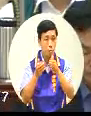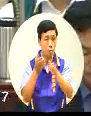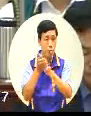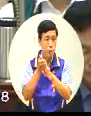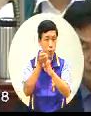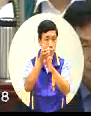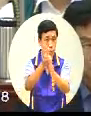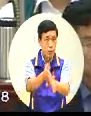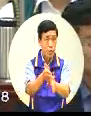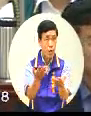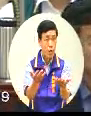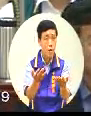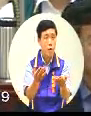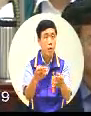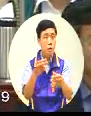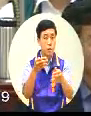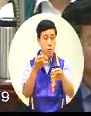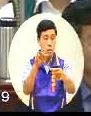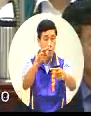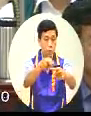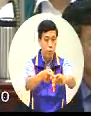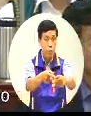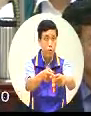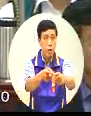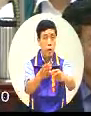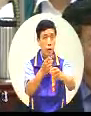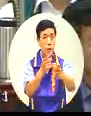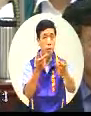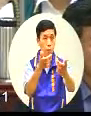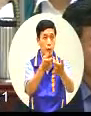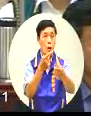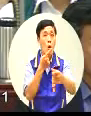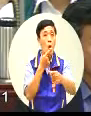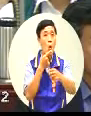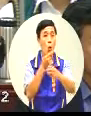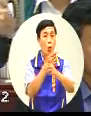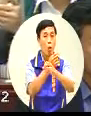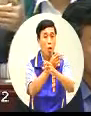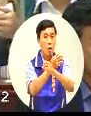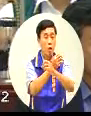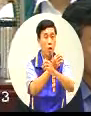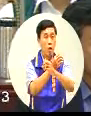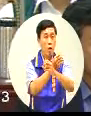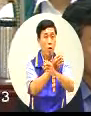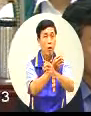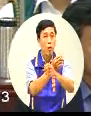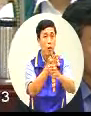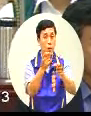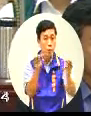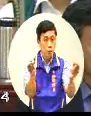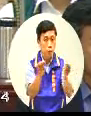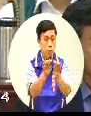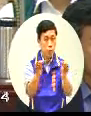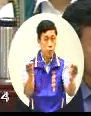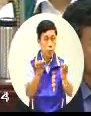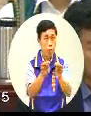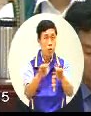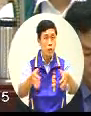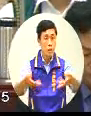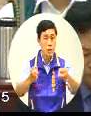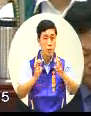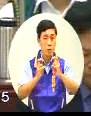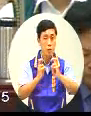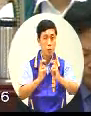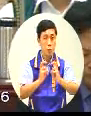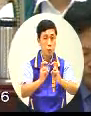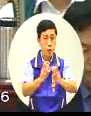作，然后转到我们路口的部分，然后配合绿灯延长或是红灯缩短的部分，那这样轻轨就可以优先通过。那如果遇到特